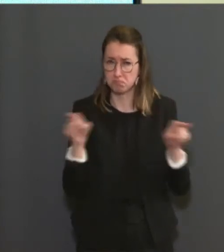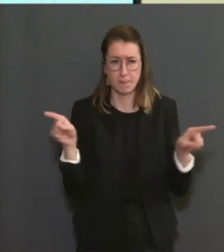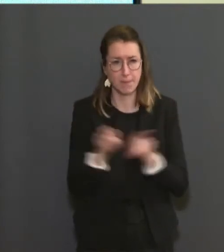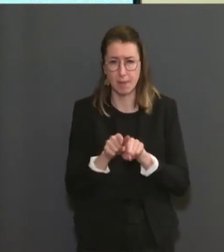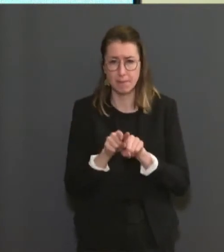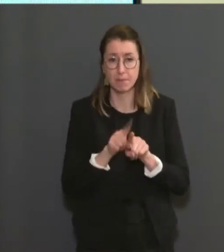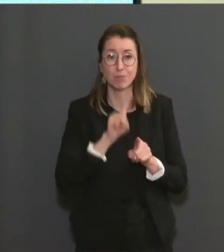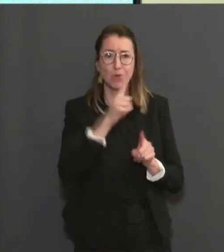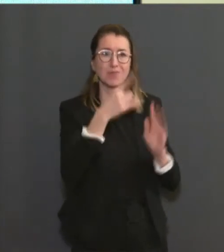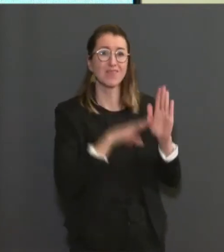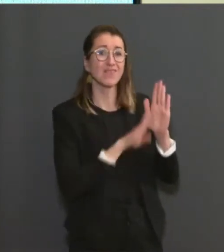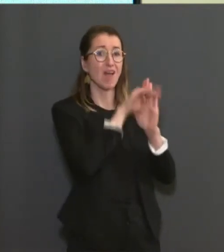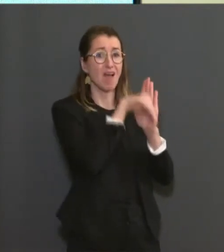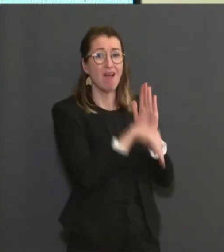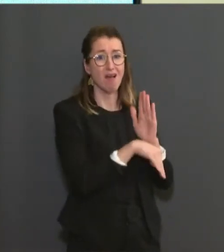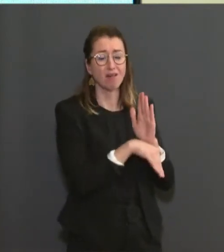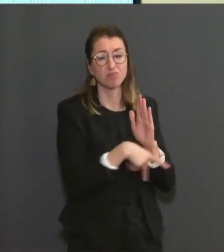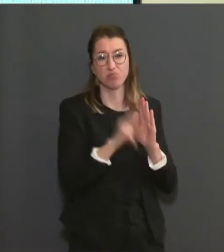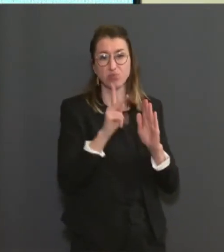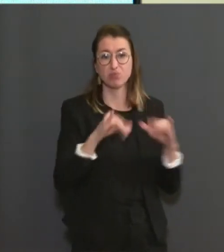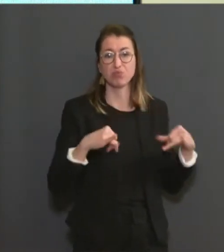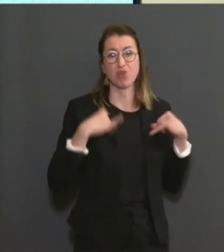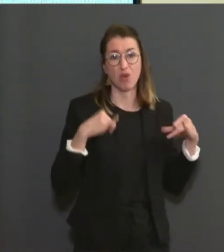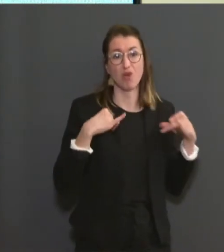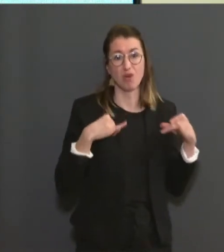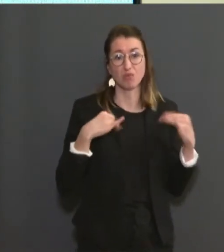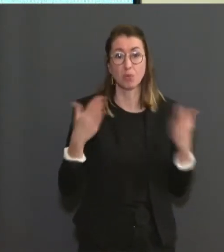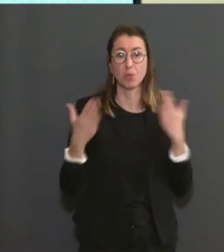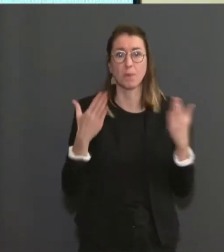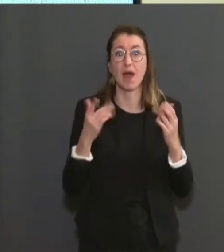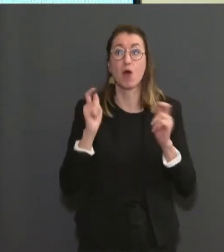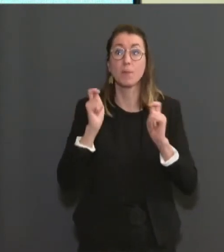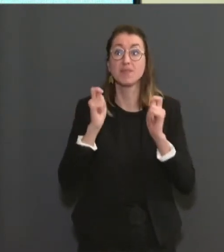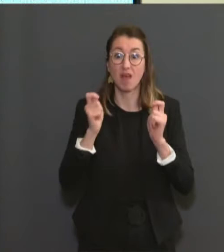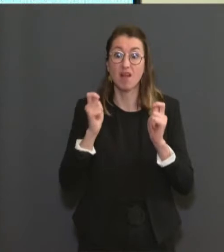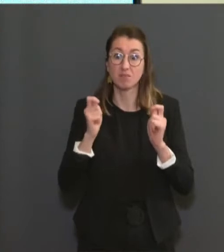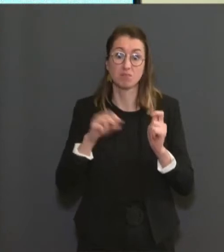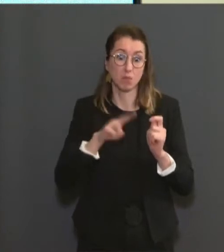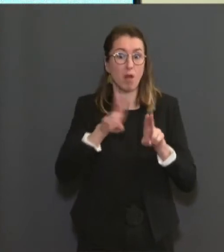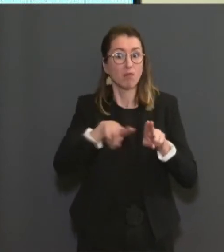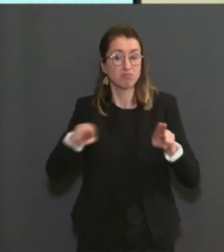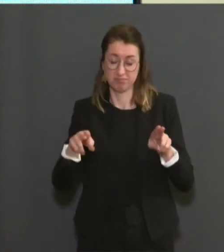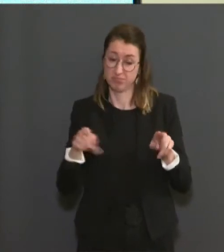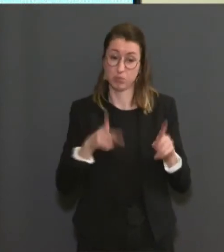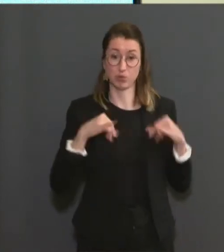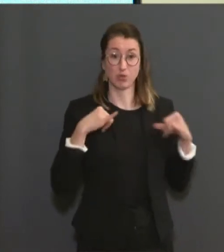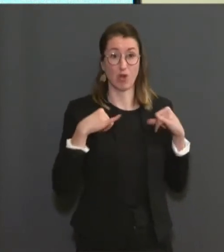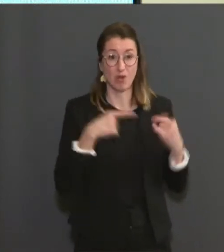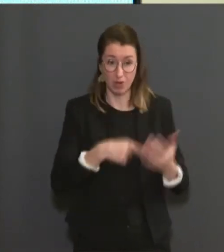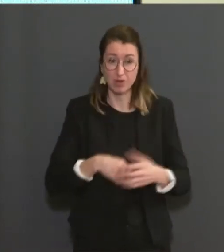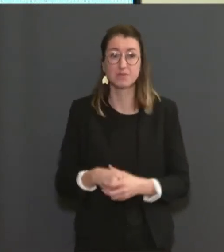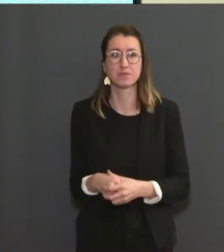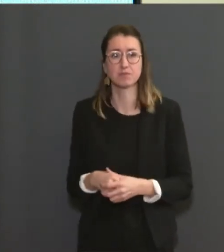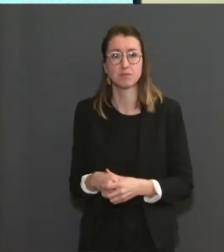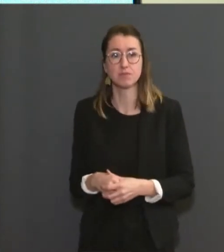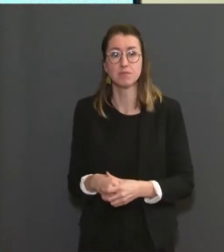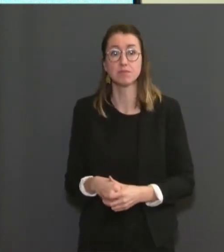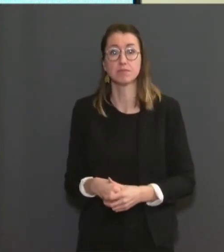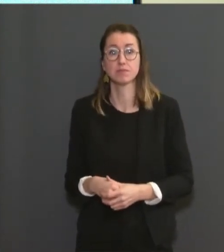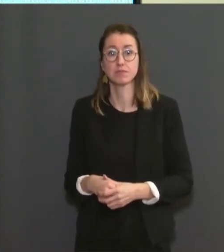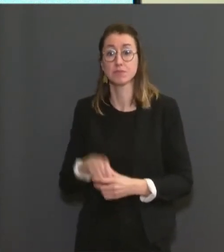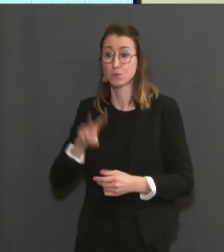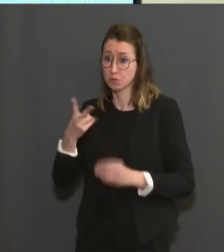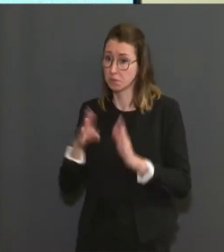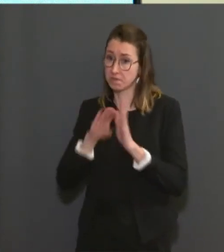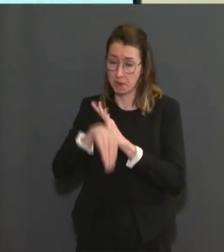jeunes que la moyenne d'âge des patients hospitalisés. Ceci se retrouve lors de la deuxième vague. La moitié des patients de soins